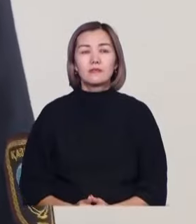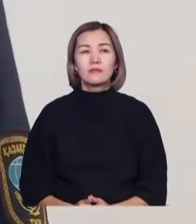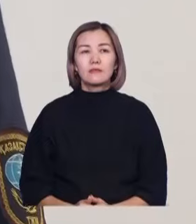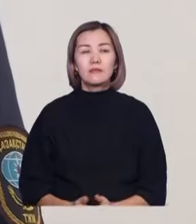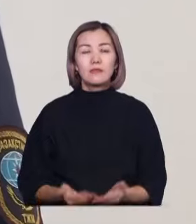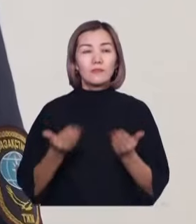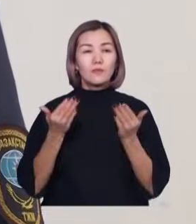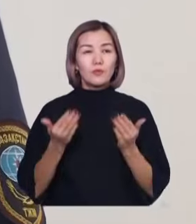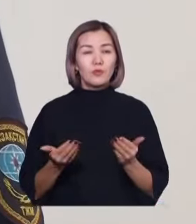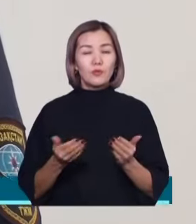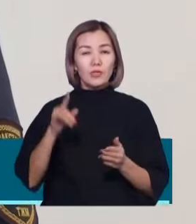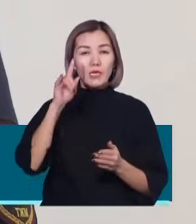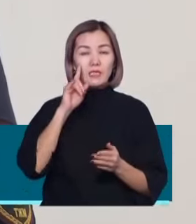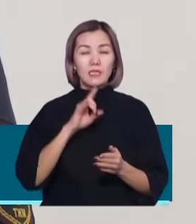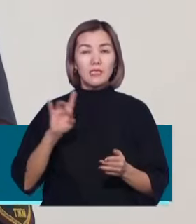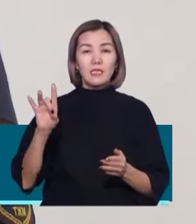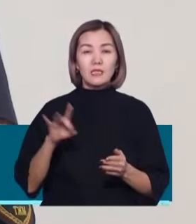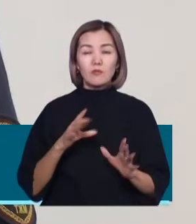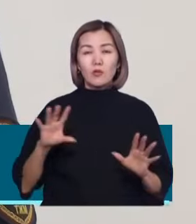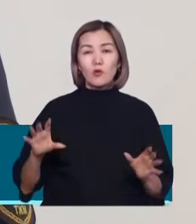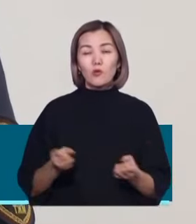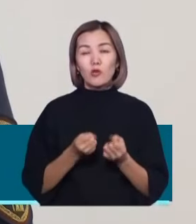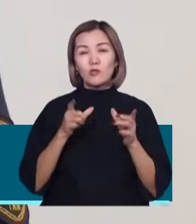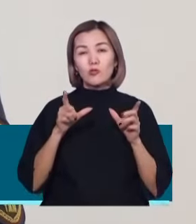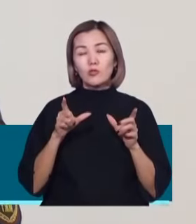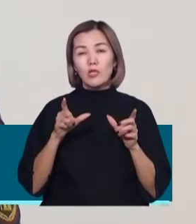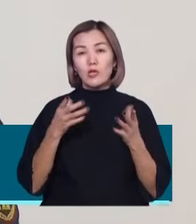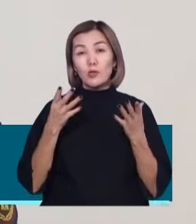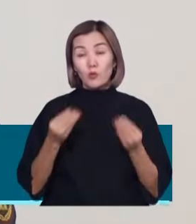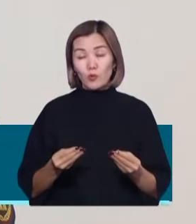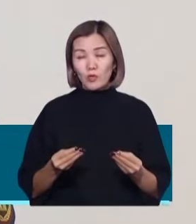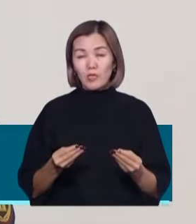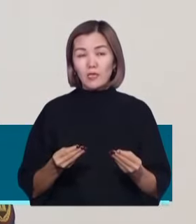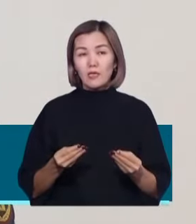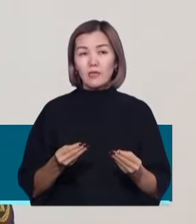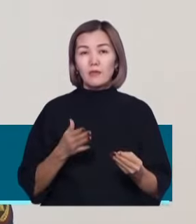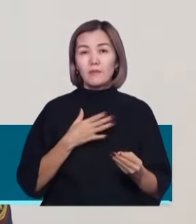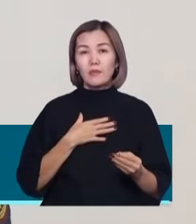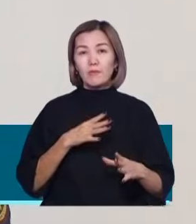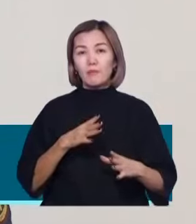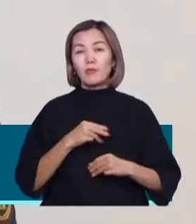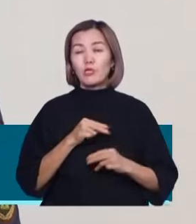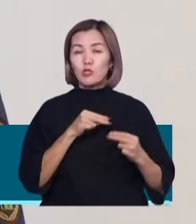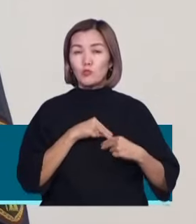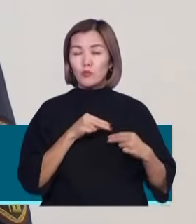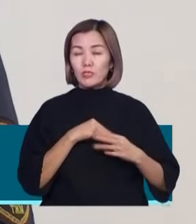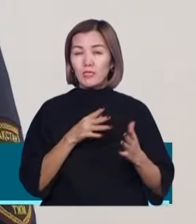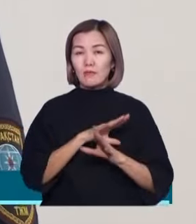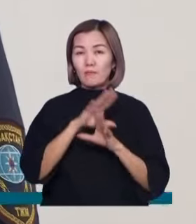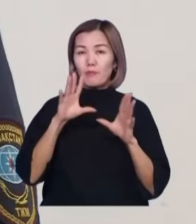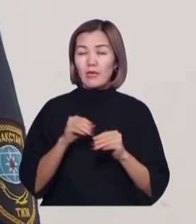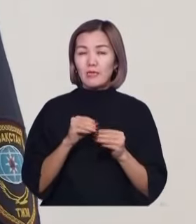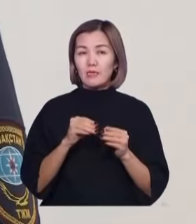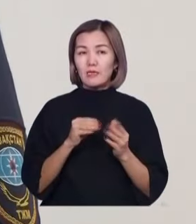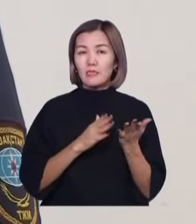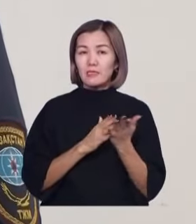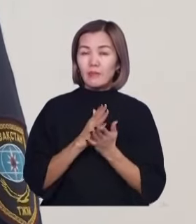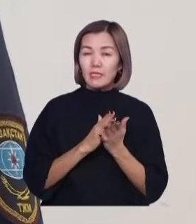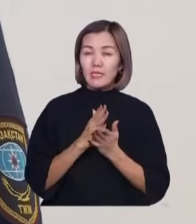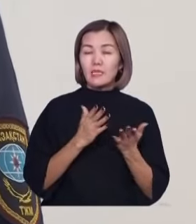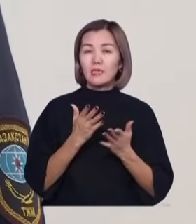Bugün Kazakistan Respublikası'nın kutkarışılar günü. Birinciden özümünün әріптестерімді осы құтқарушылар күнімен құттықтап кеткім